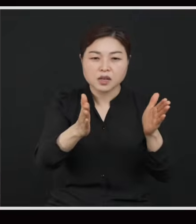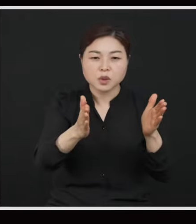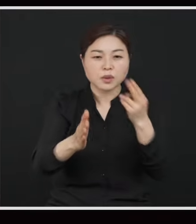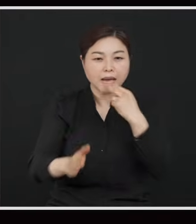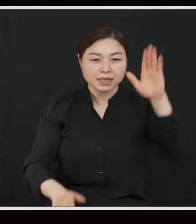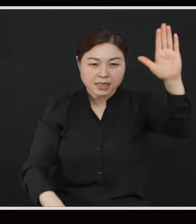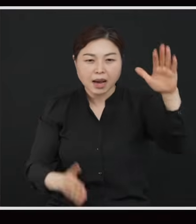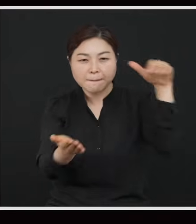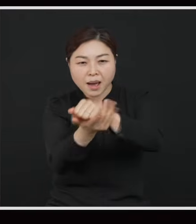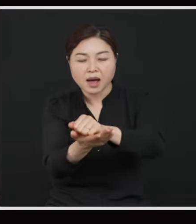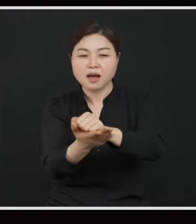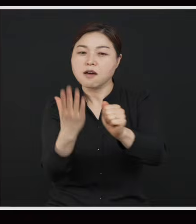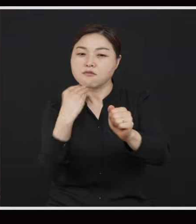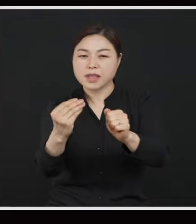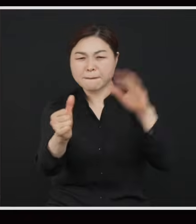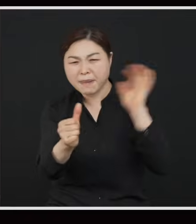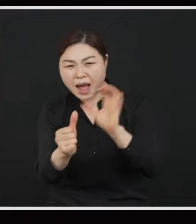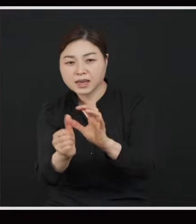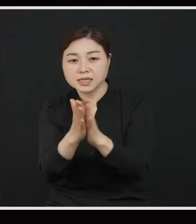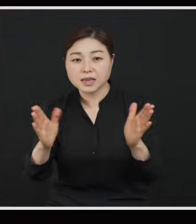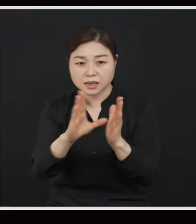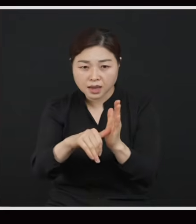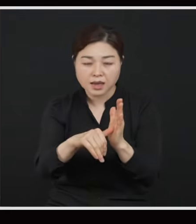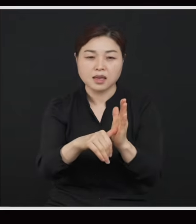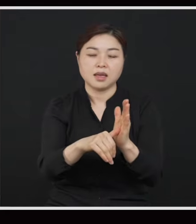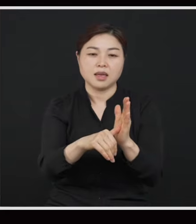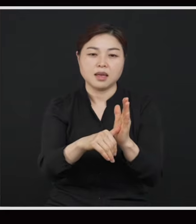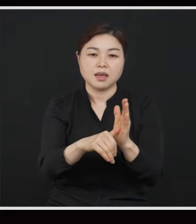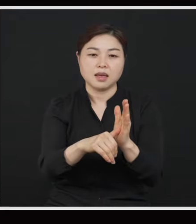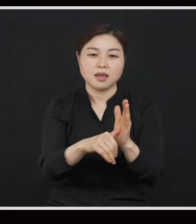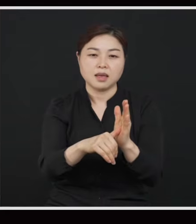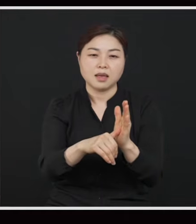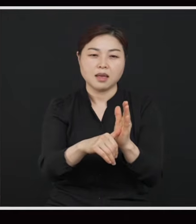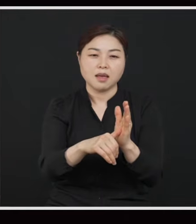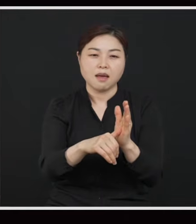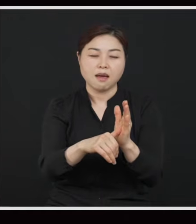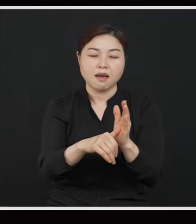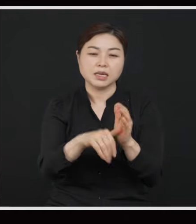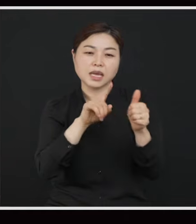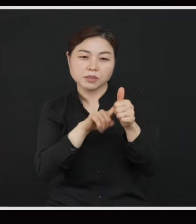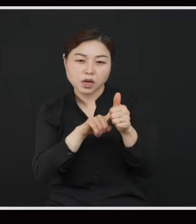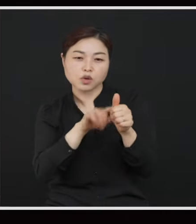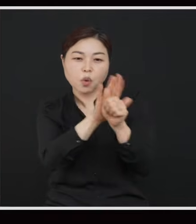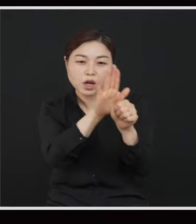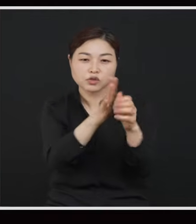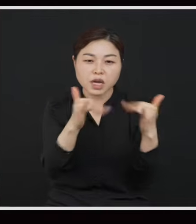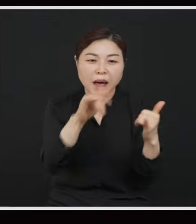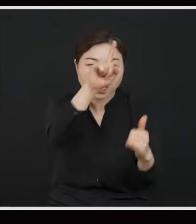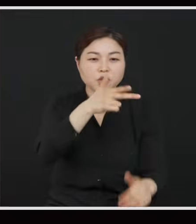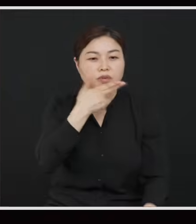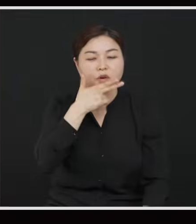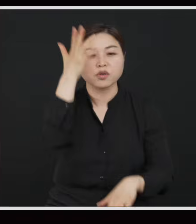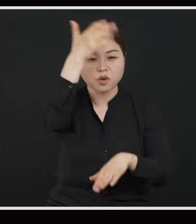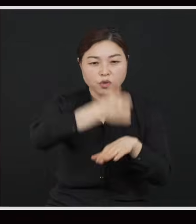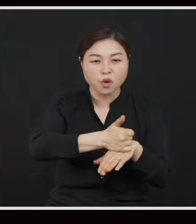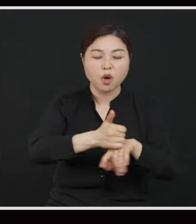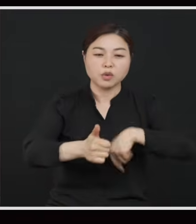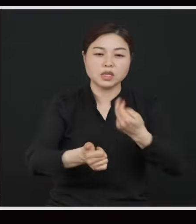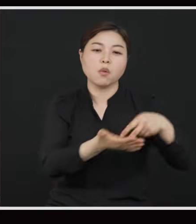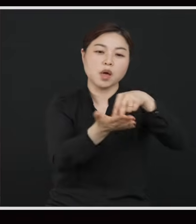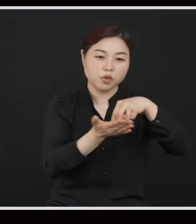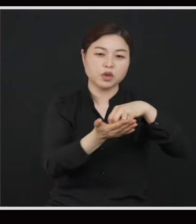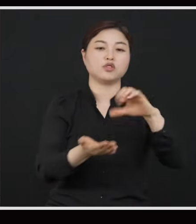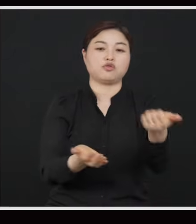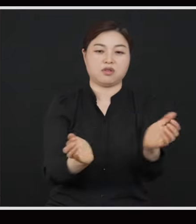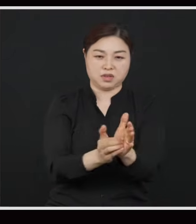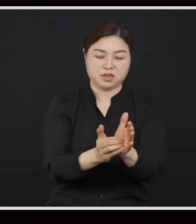하고 그래서 유태인 박해가 시작이 됐을 때 이 사람에 대해서 뭐 도와주겠다는 사람이 하나도 없어서 나중에 쓸쓸한